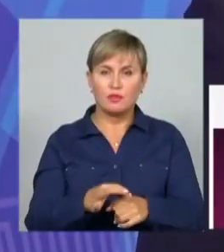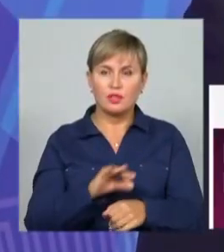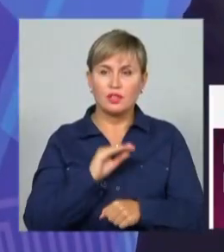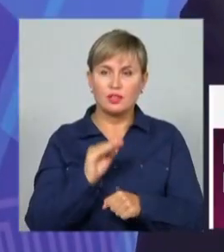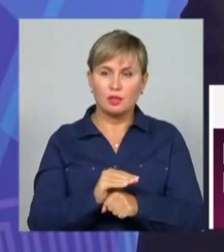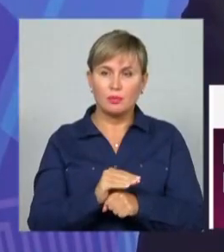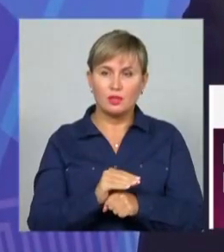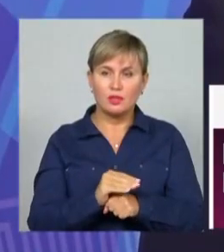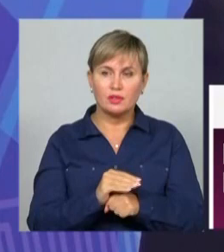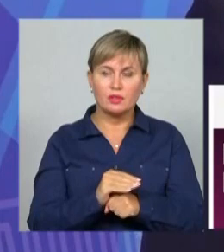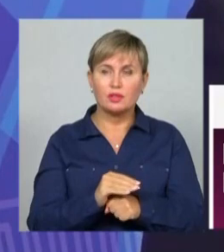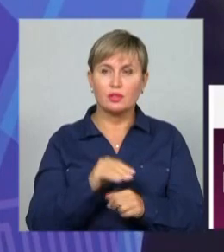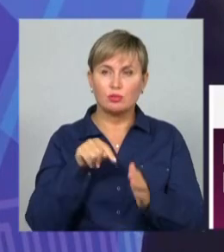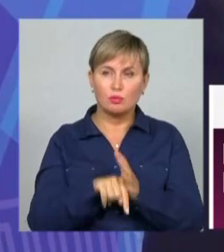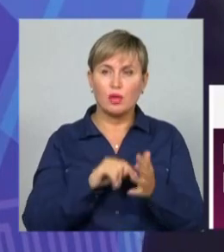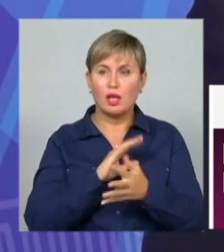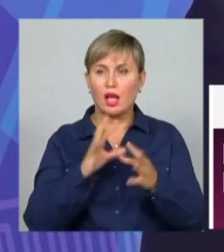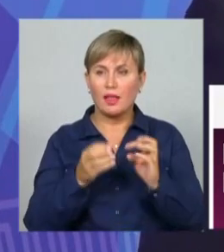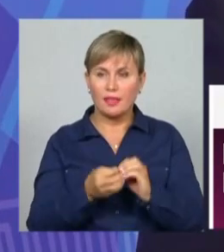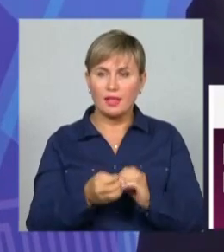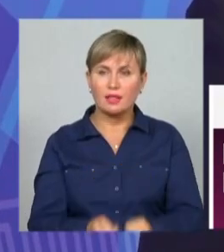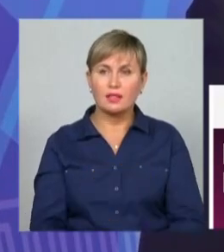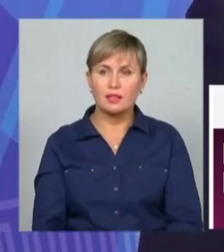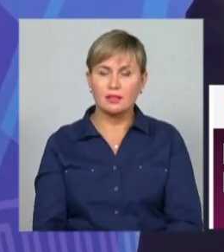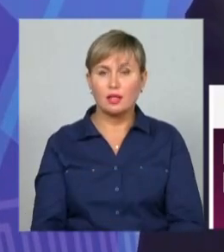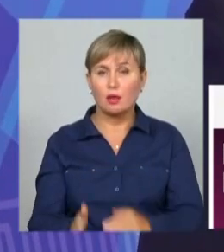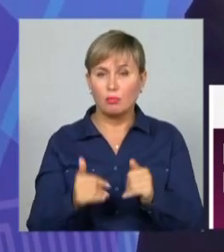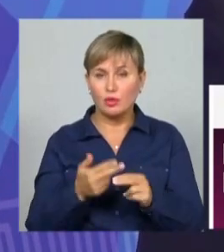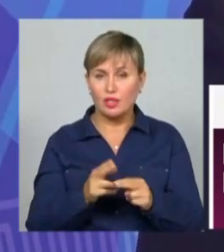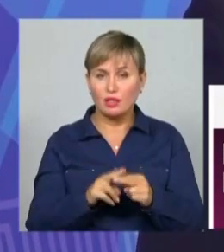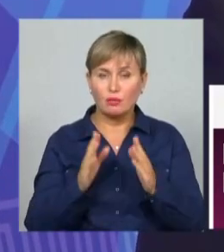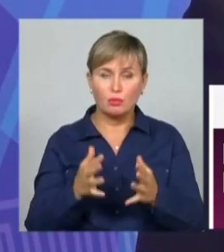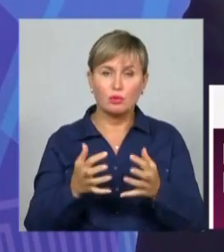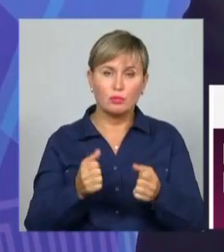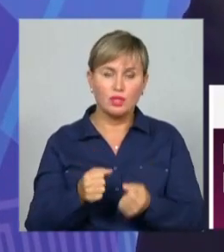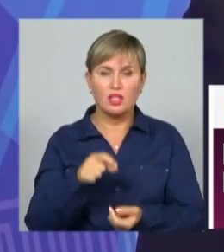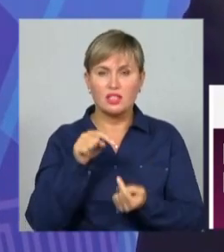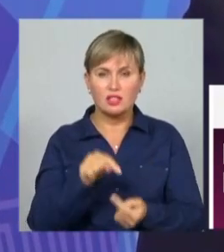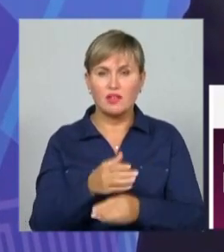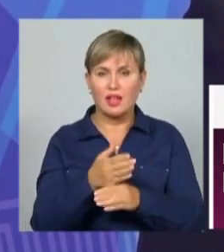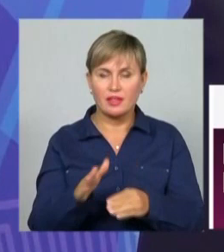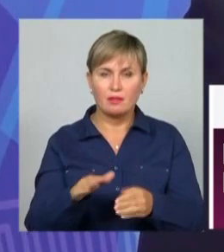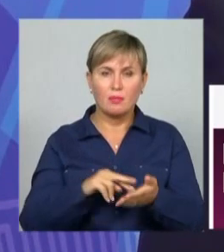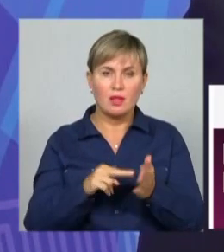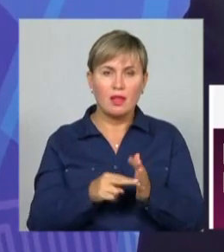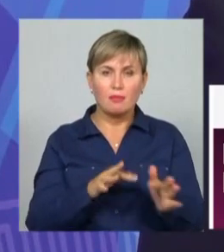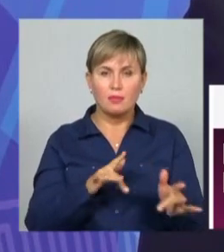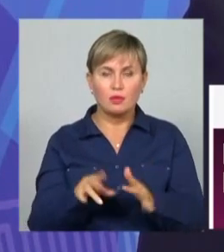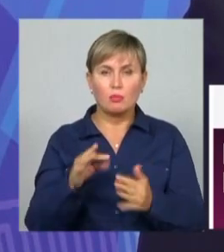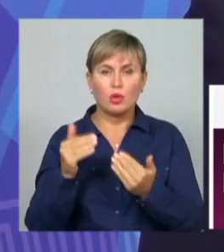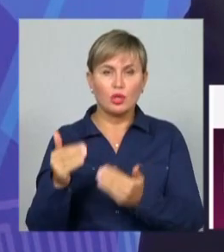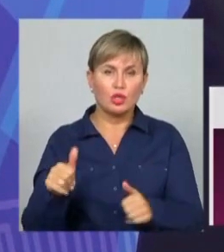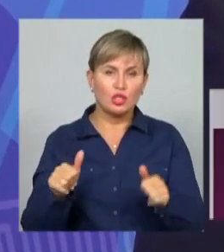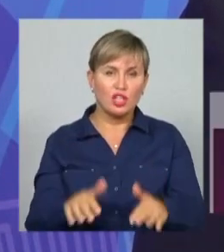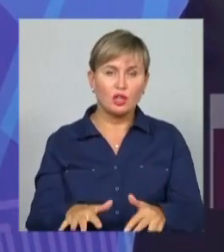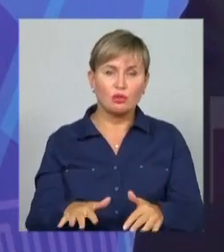дополнительно соответствующий глубокий анализ причин и условий, после чего будет принят соответствующий отдельный план мероприятий по их решению. То есть